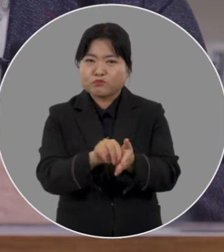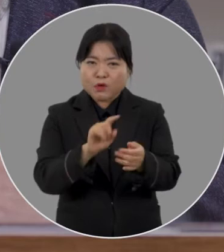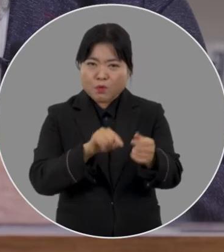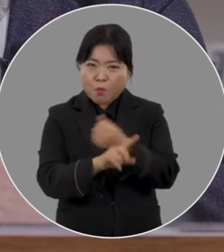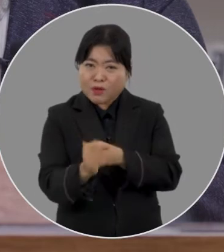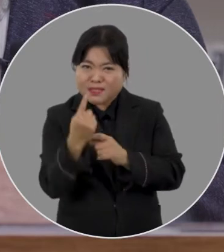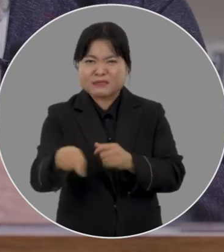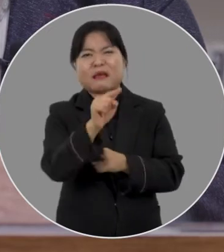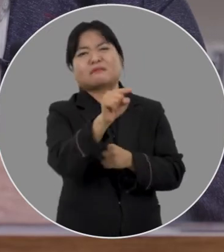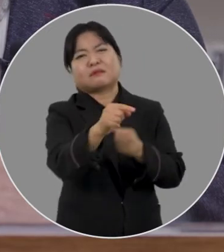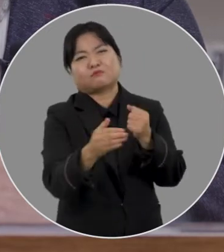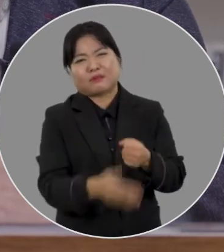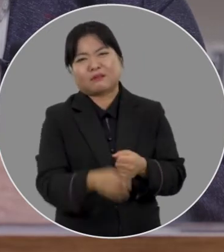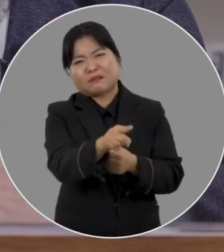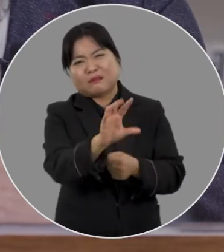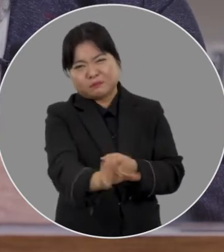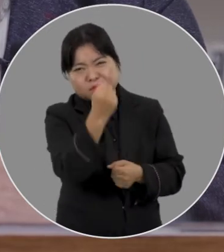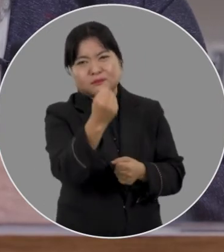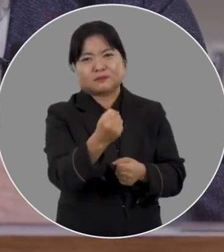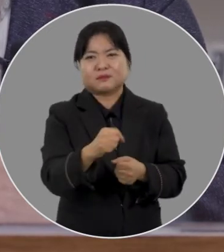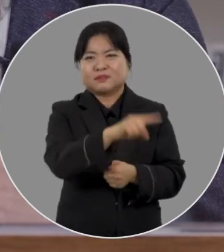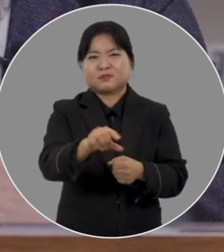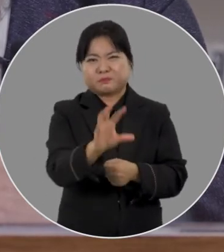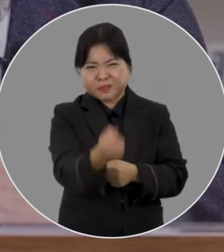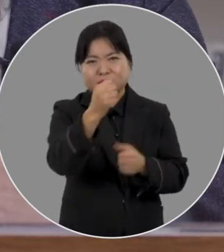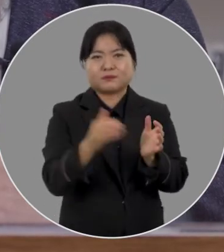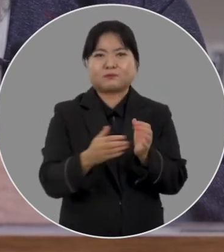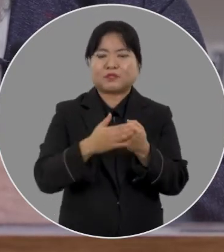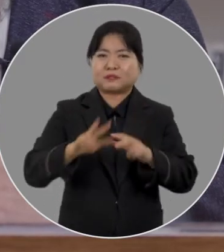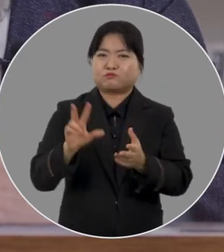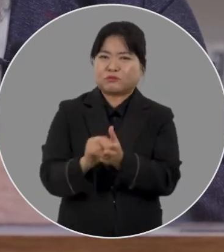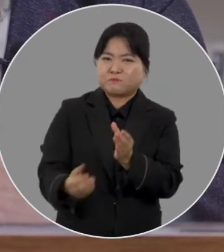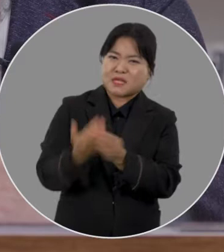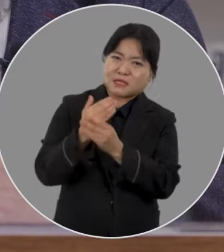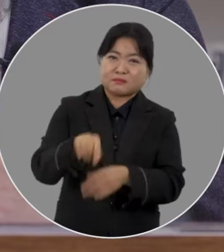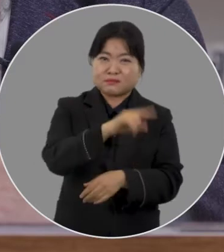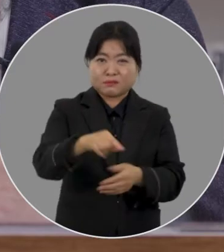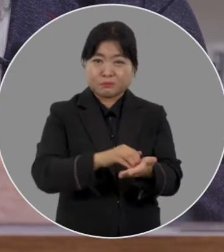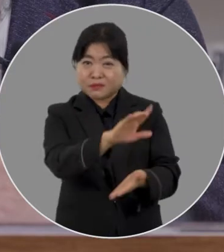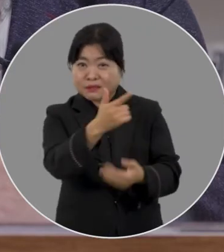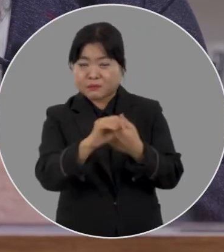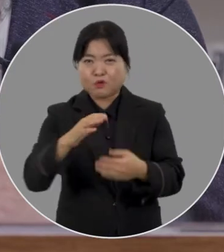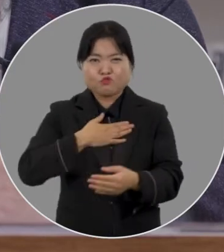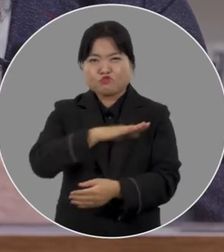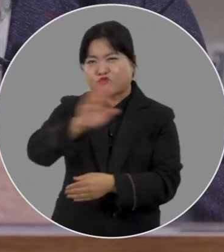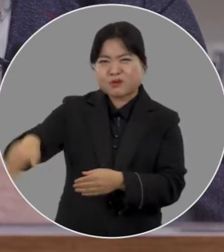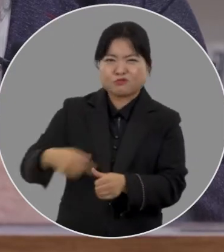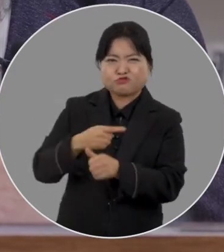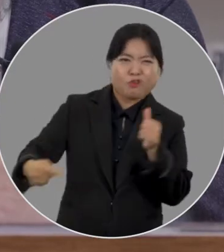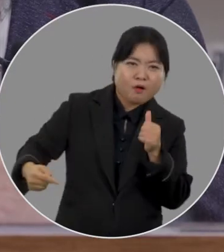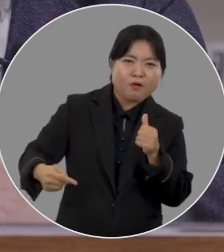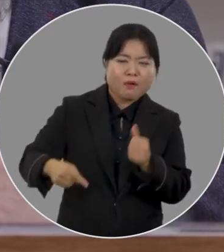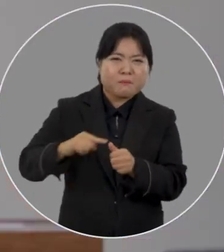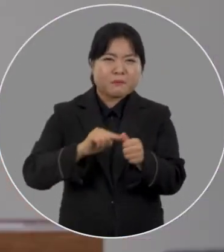원인이 쟤네들한테 있다. 저 집단 때문에 우리가 이렇게 된 거다. 그리고 저들을 물리치지 않으면 우리가 죽는다. 이제 이런 식의 이제